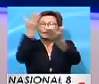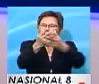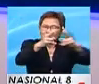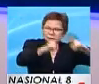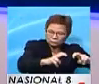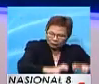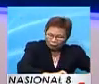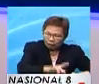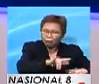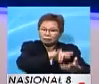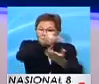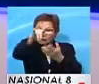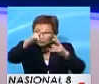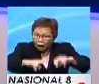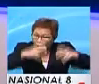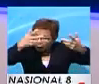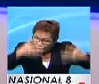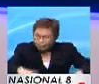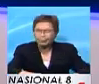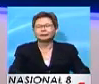atas pesawat terbabit